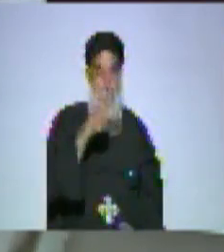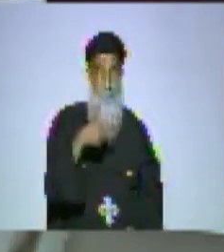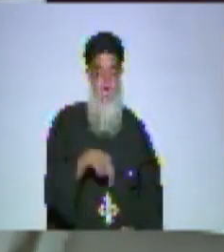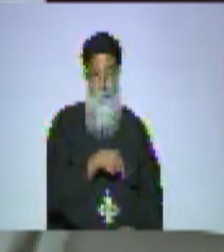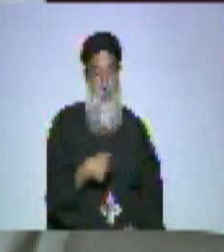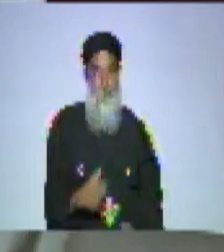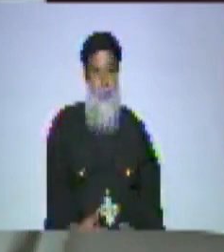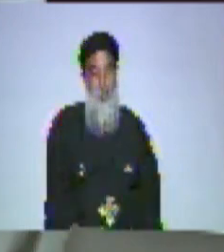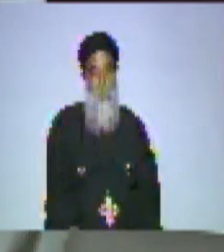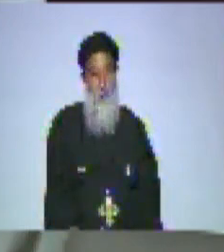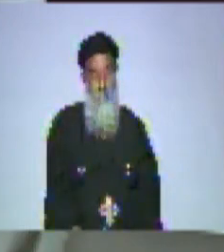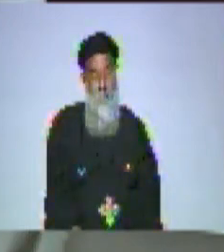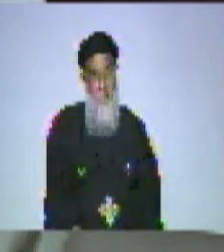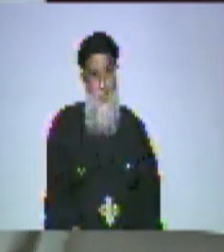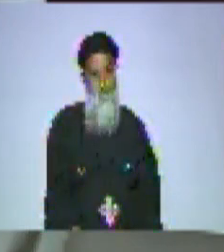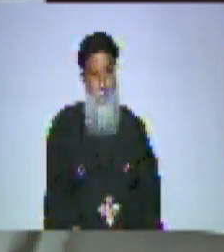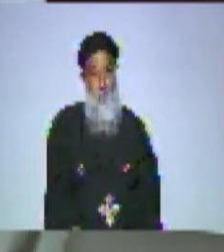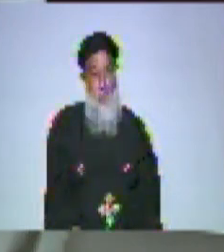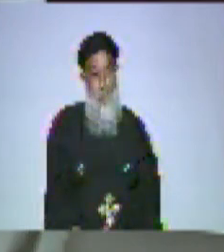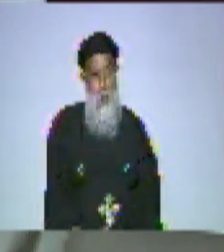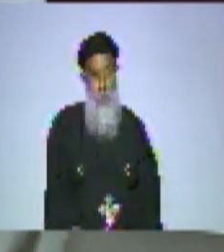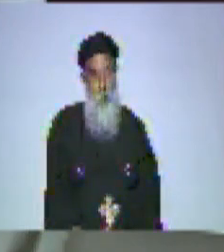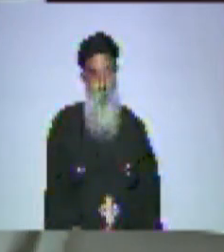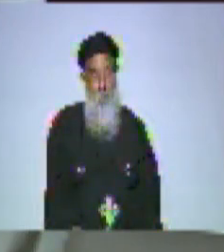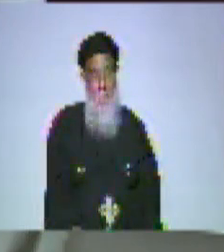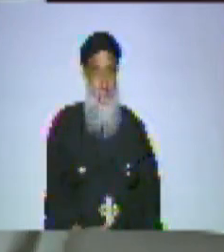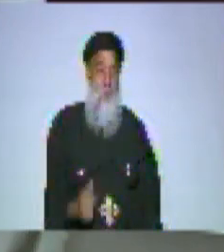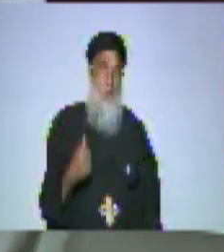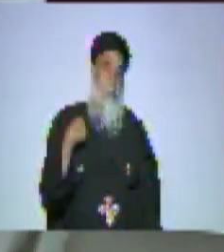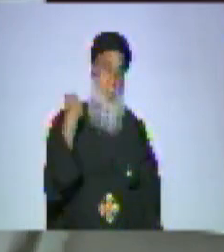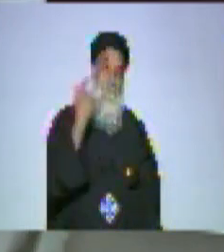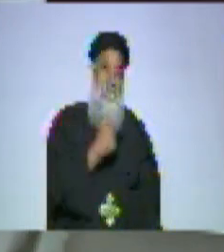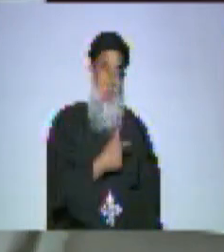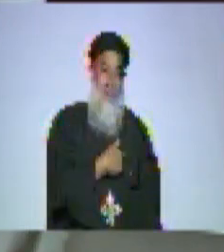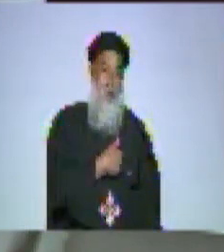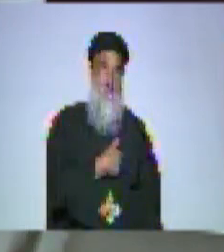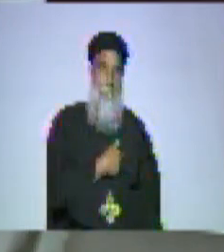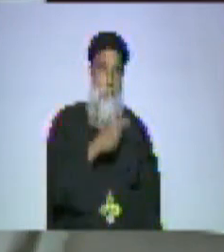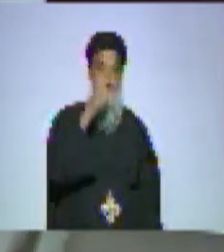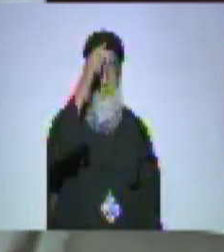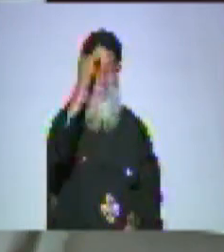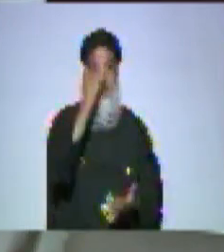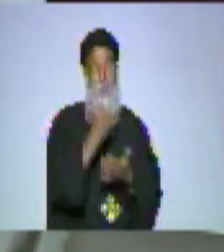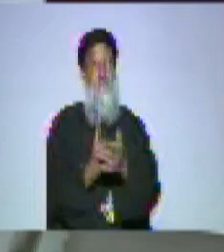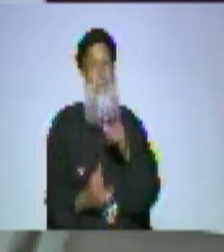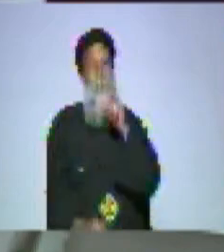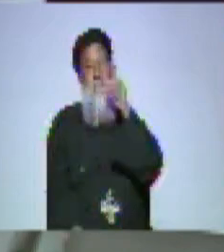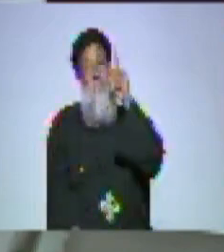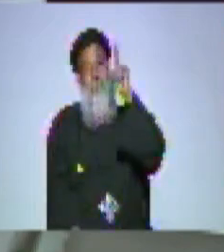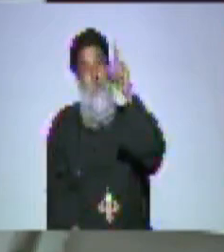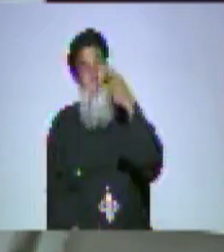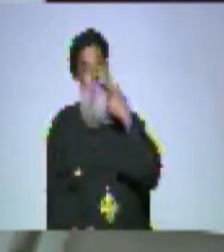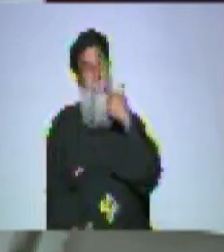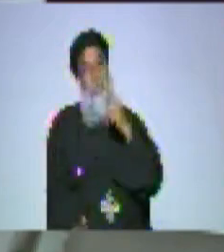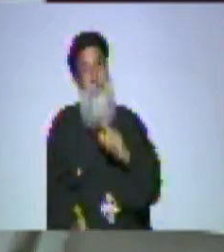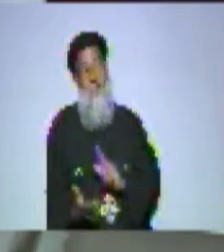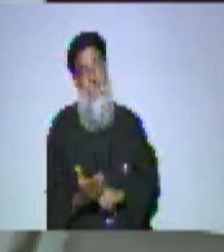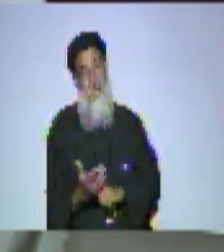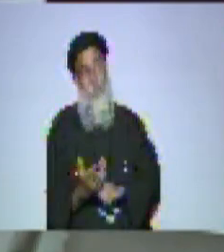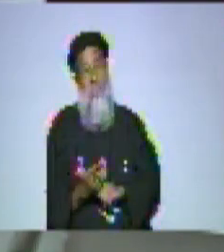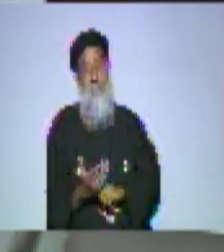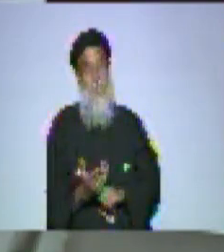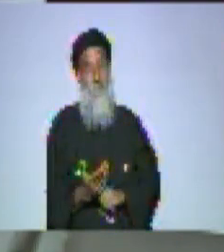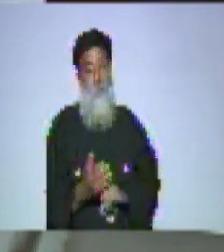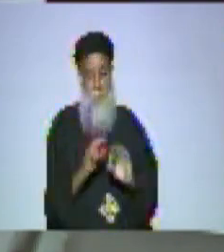تحت الكنيسه والقداسه ده حكم الهي واحنا واثقين ان البابا